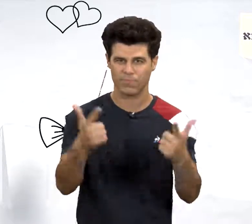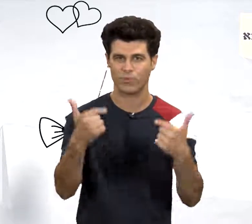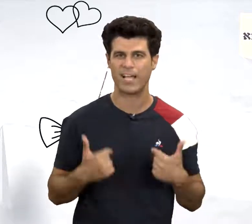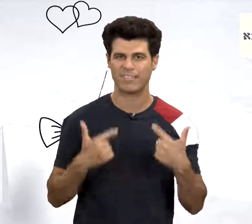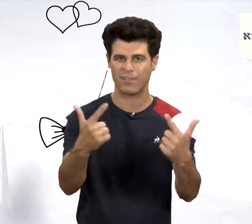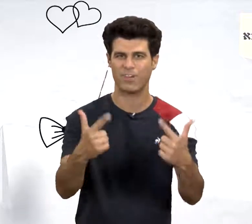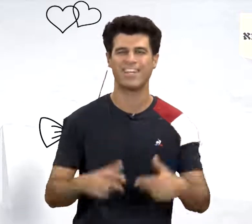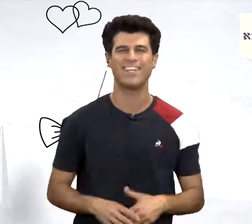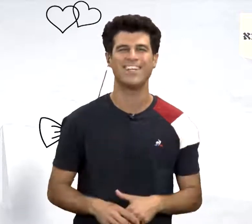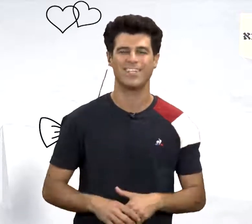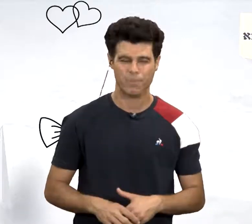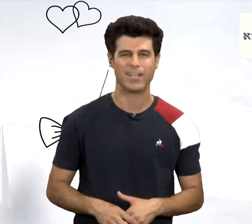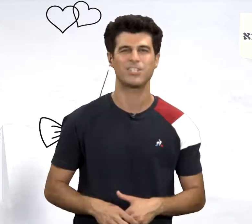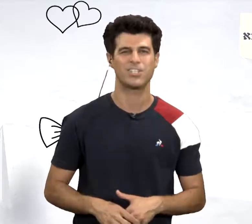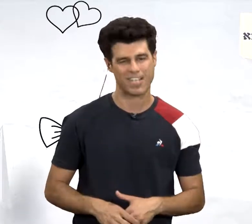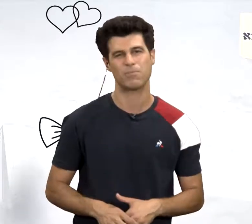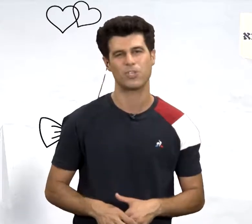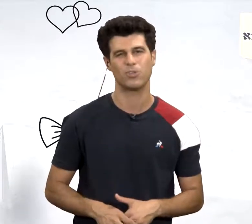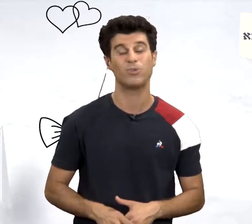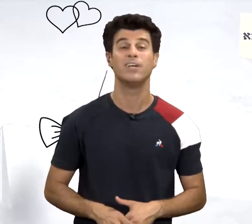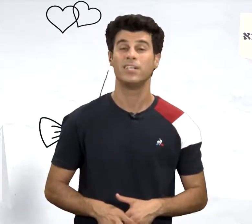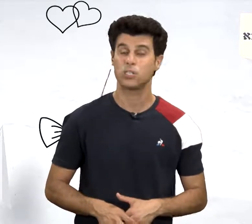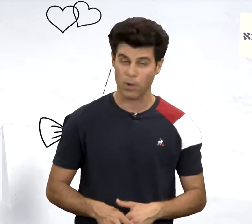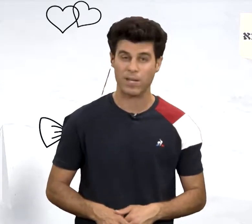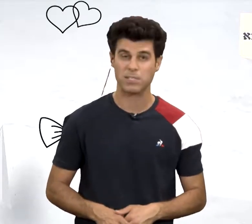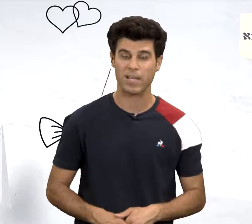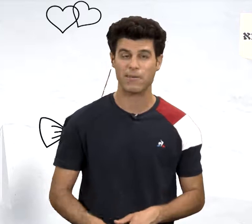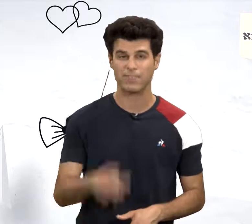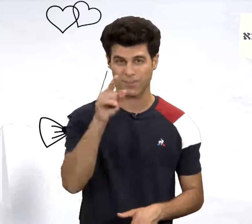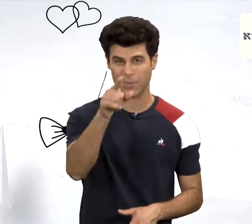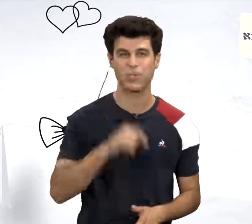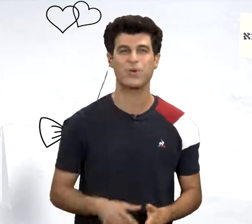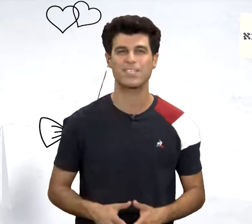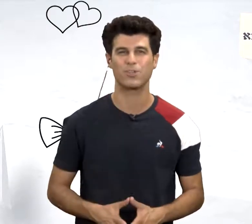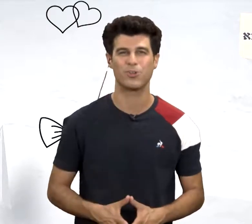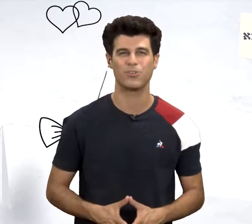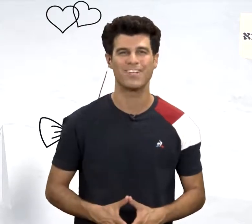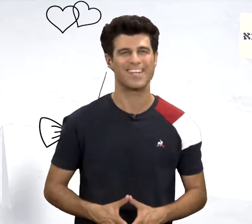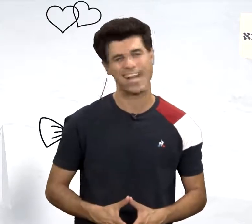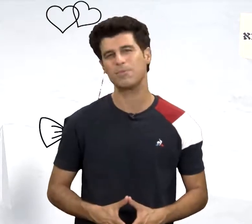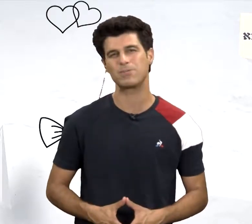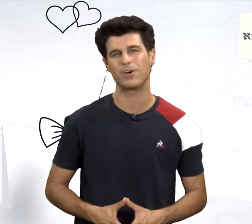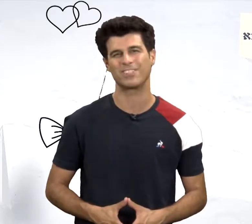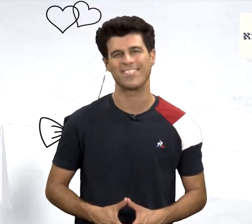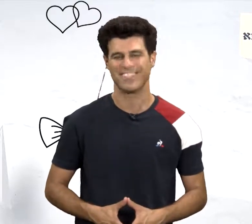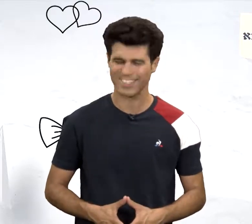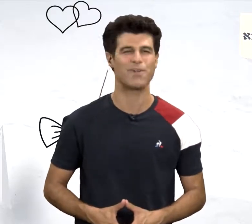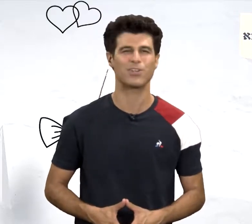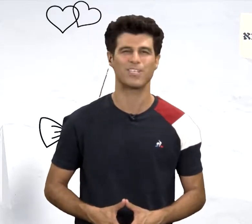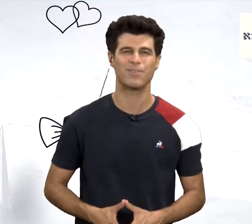תירשמו. ואולי אתם ואני ניפגש כאן בשידור. תשמרו על עצמכם ותמשיכו לעשות טוב. רק